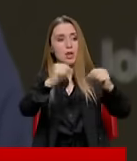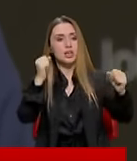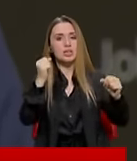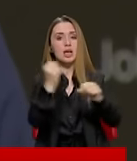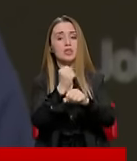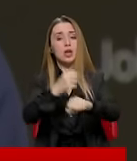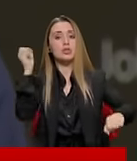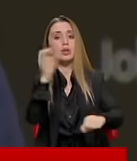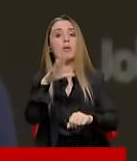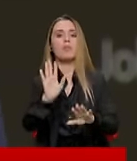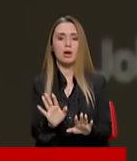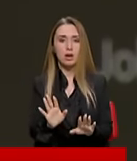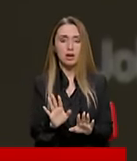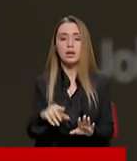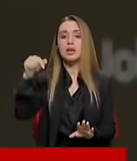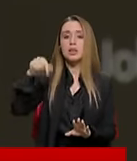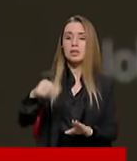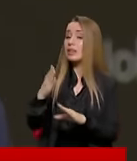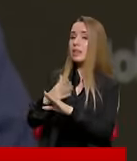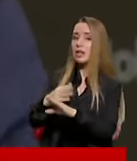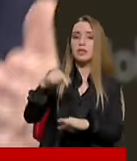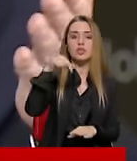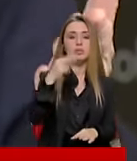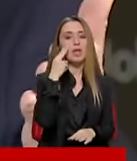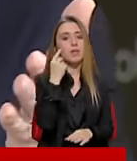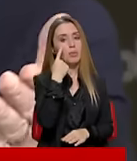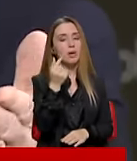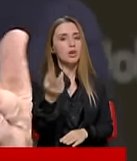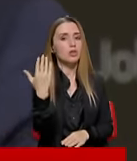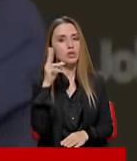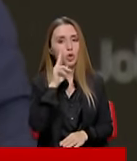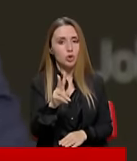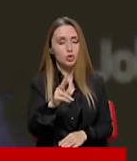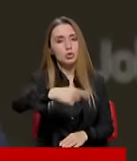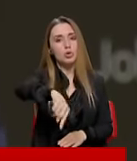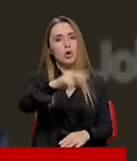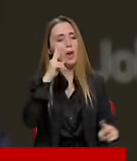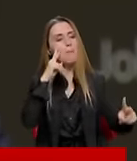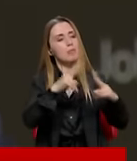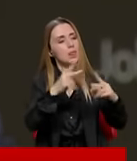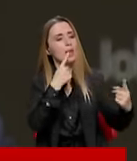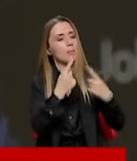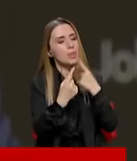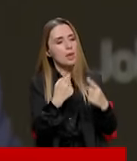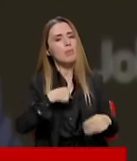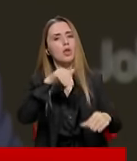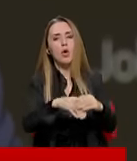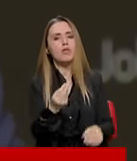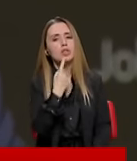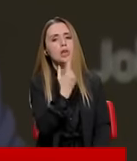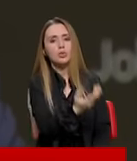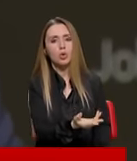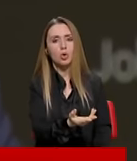taş atmayacaksınız Şimdi Efendim bakın E biraz önce gördünüz onlar görüşüyor konuşuyor bana oy verecekler